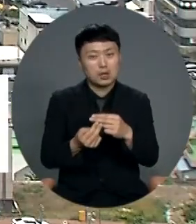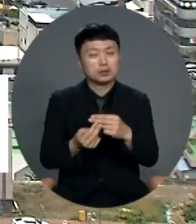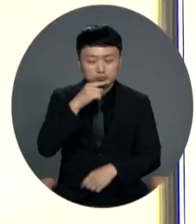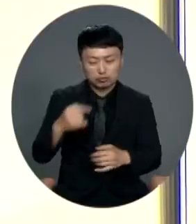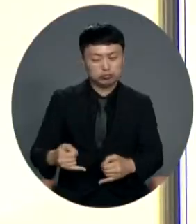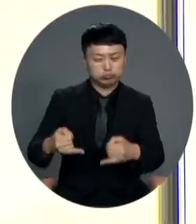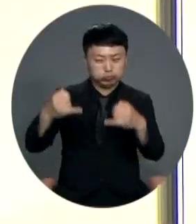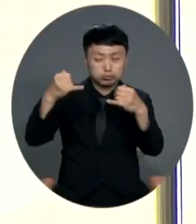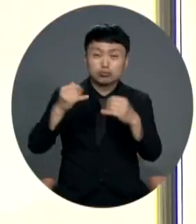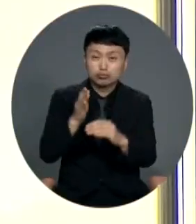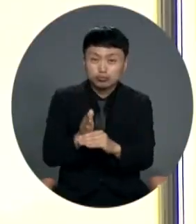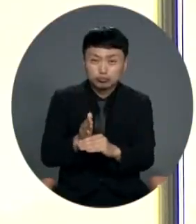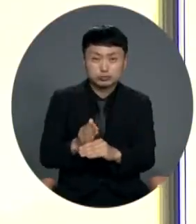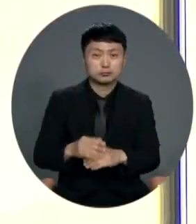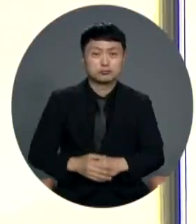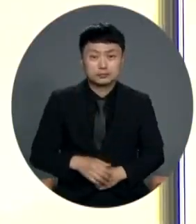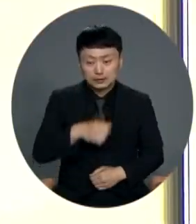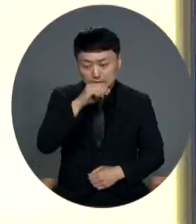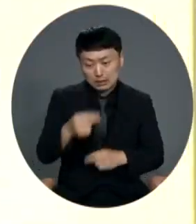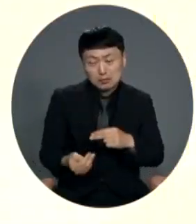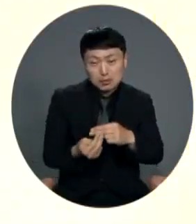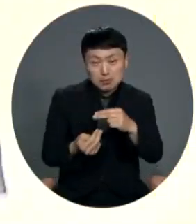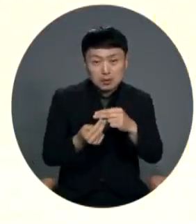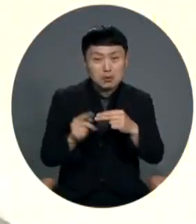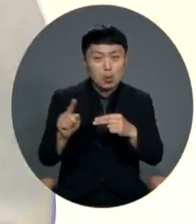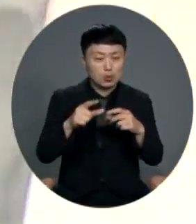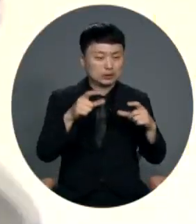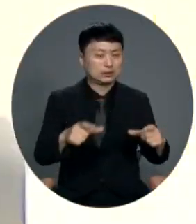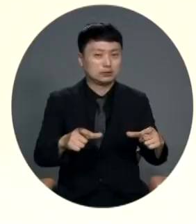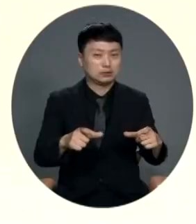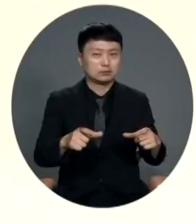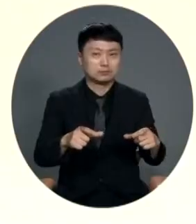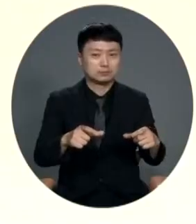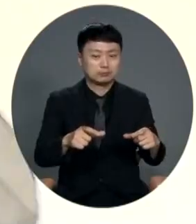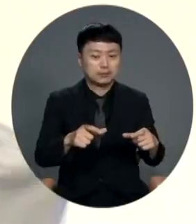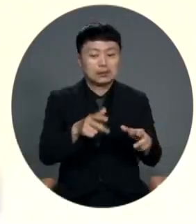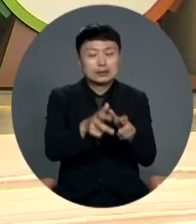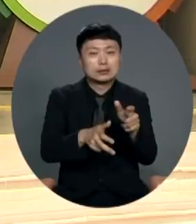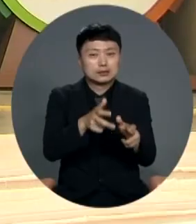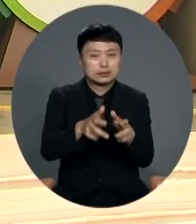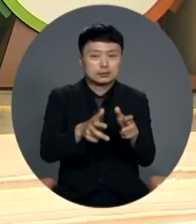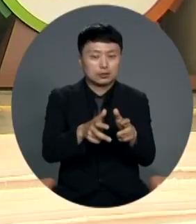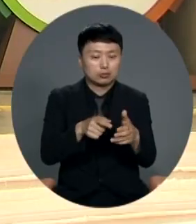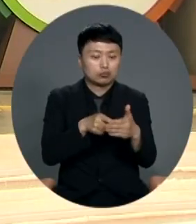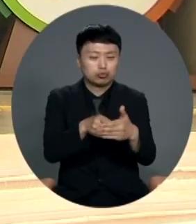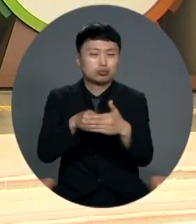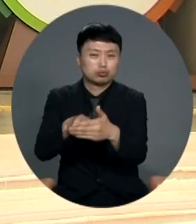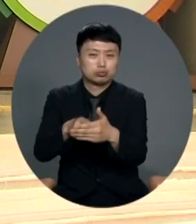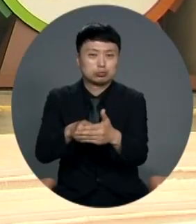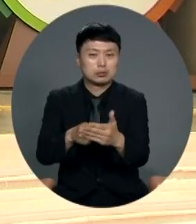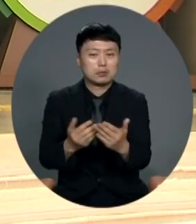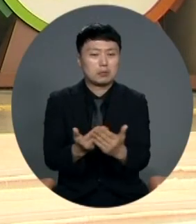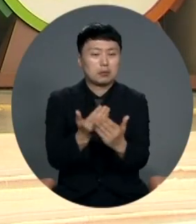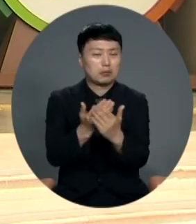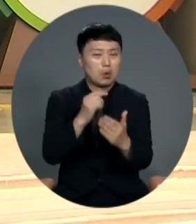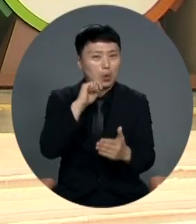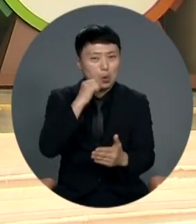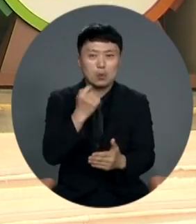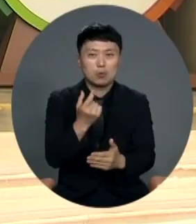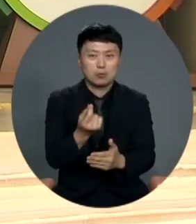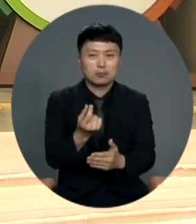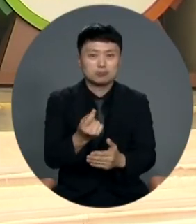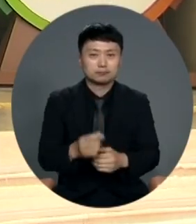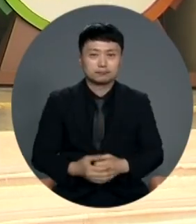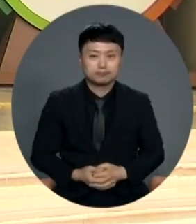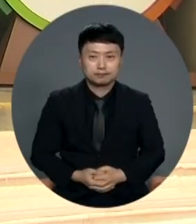수준입니다. 재정 자립도가 낮으면 정작 지역에 필요한 중요한 사업은 추진하기 어렵습니다. 이런